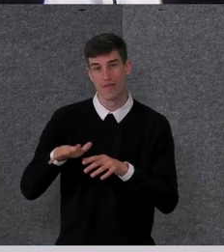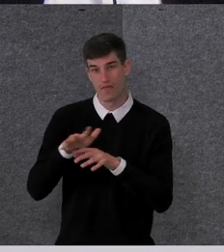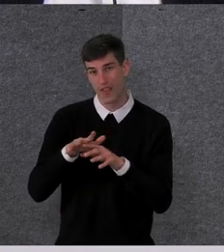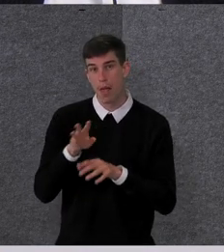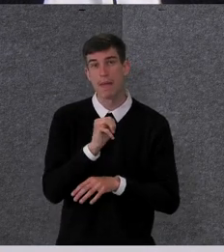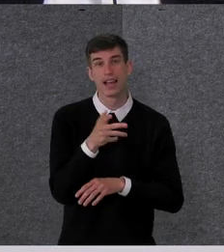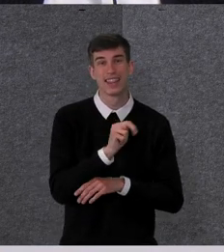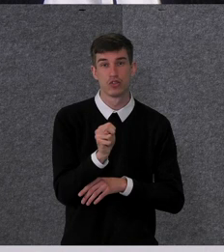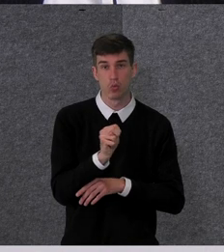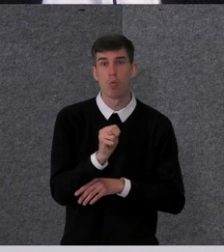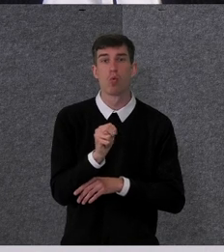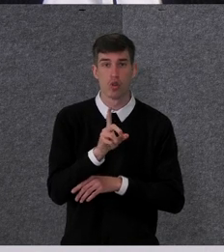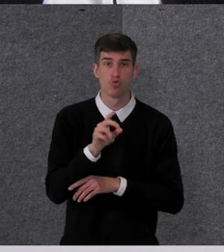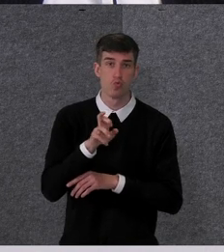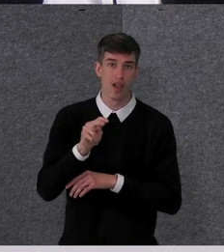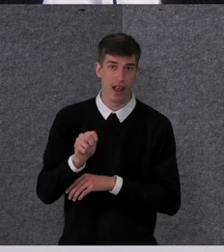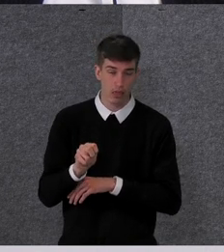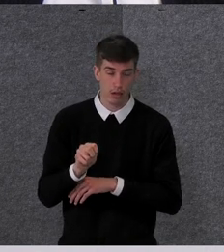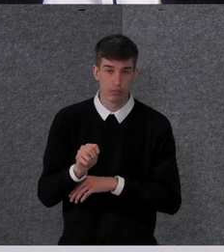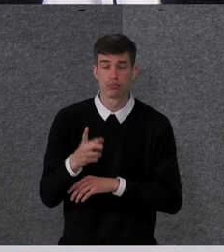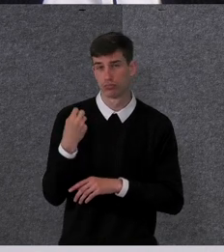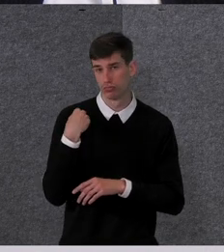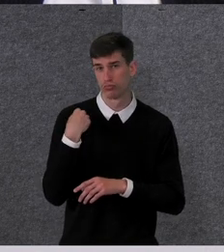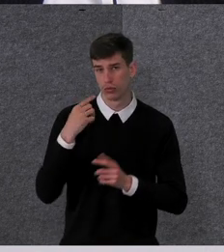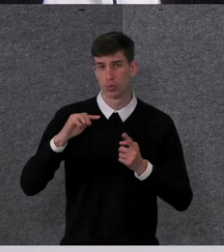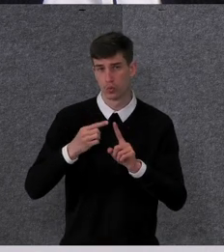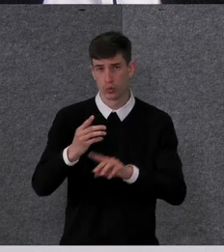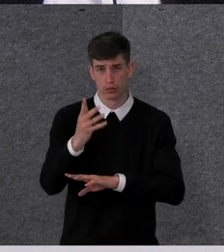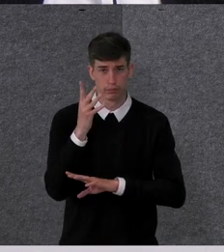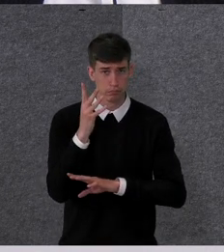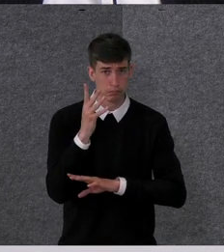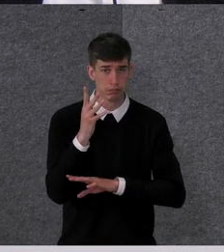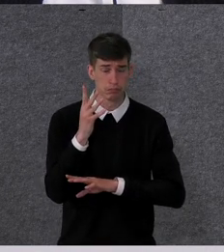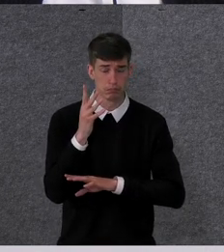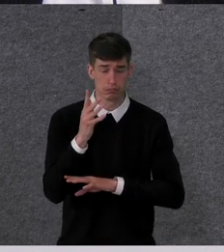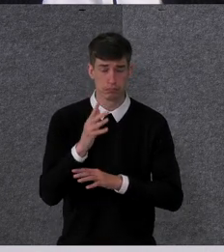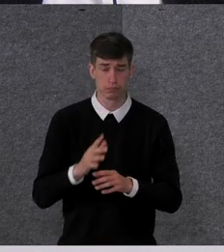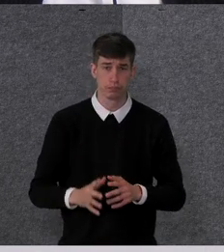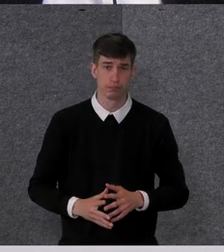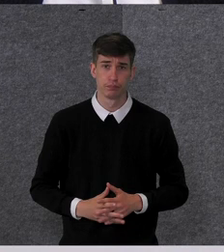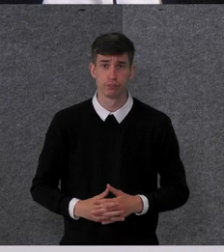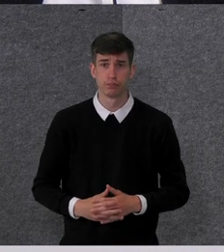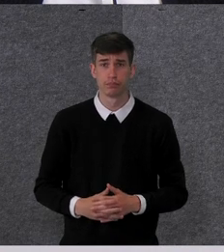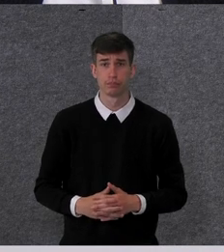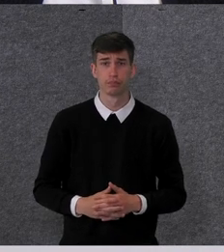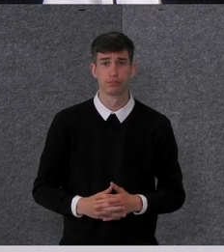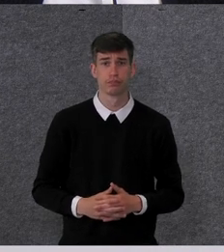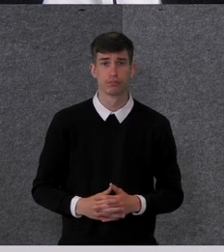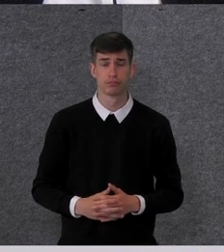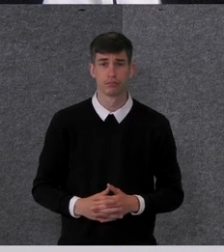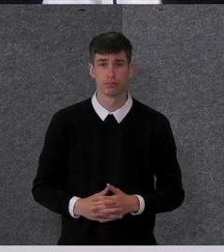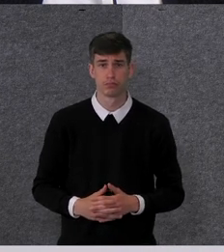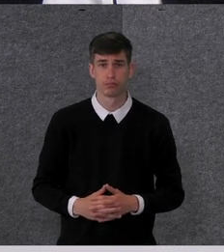Nistrojo aus dem KV Düren. Sie hatte sich ja bereits heute in Erinnerung gerufen und auch sie kandidiert für